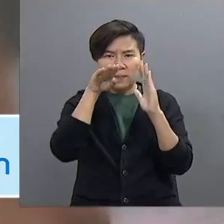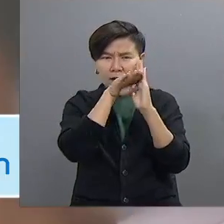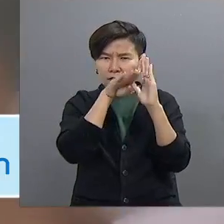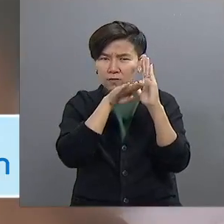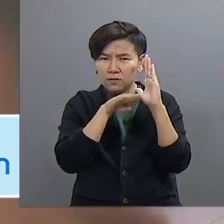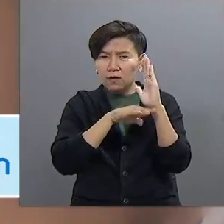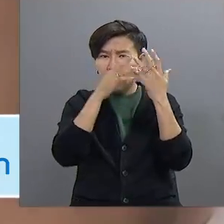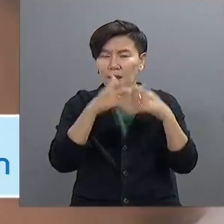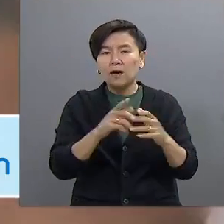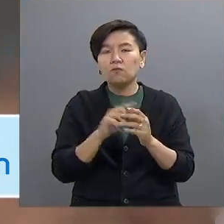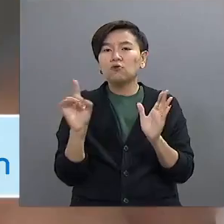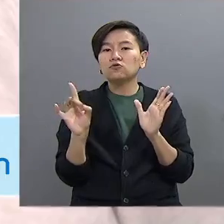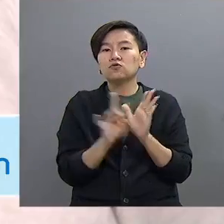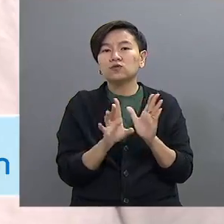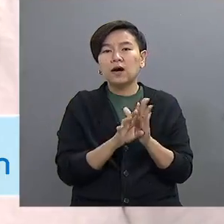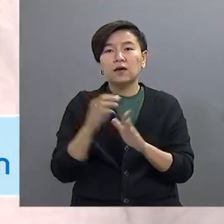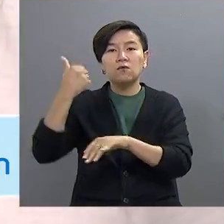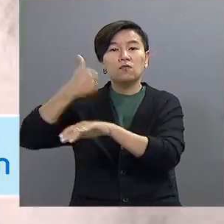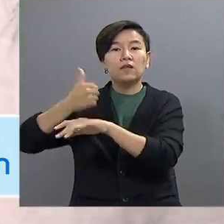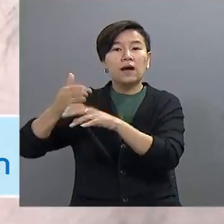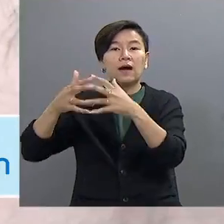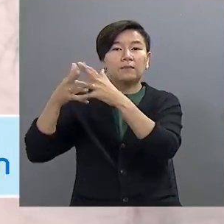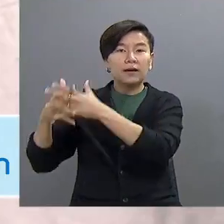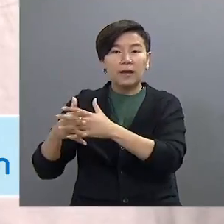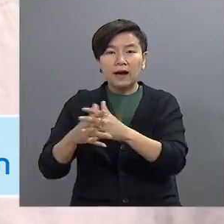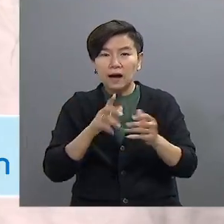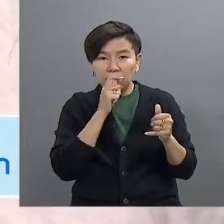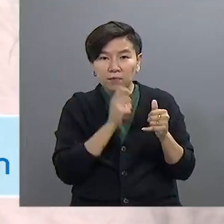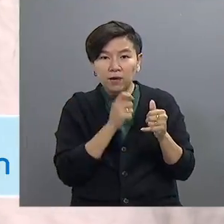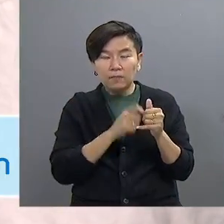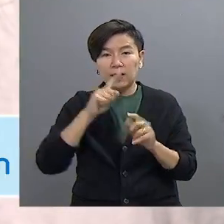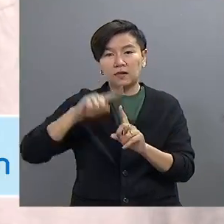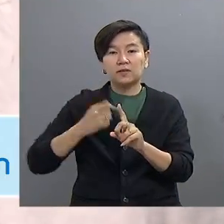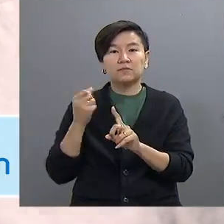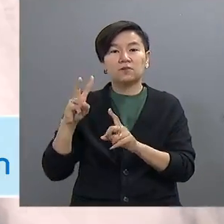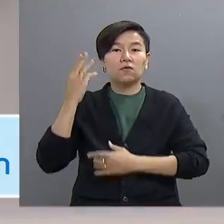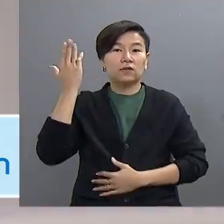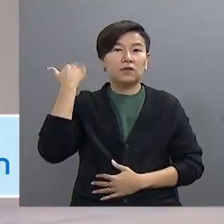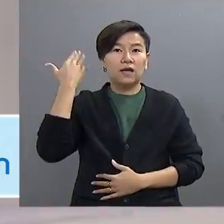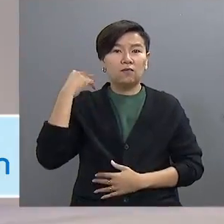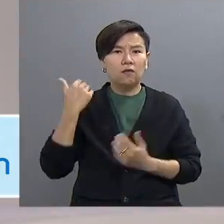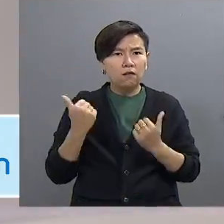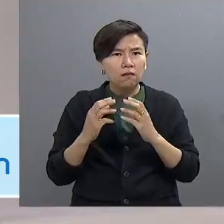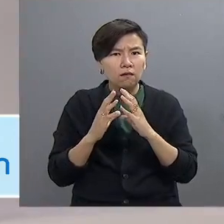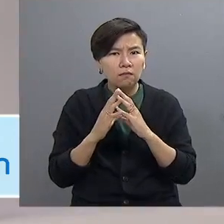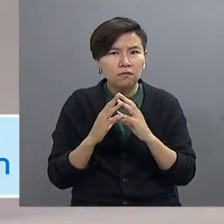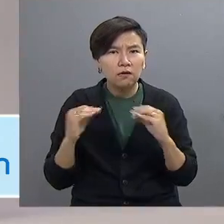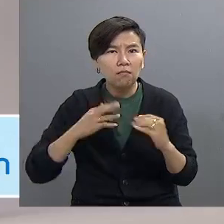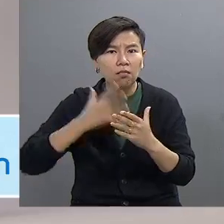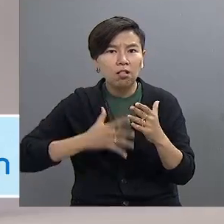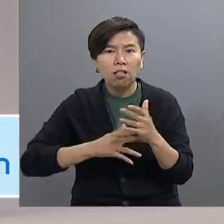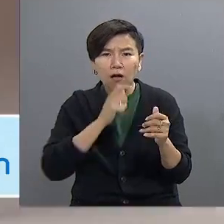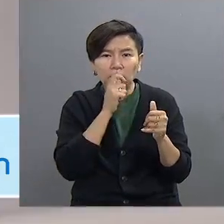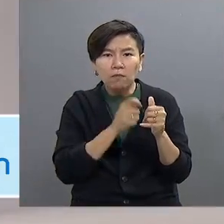ณ์กับหัวหน้างานที่ประเทศสหรัฐอเมริกาในเดือนธันวาคมที่ผ่านมาแต่สุดท้ายกลับไม่ได้สัมภาษณ์นะคะ